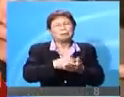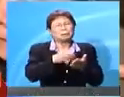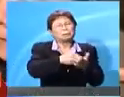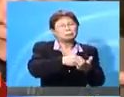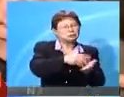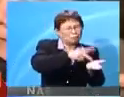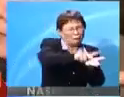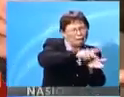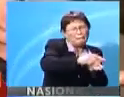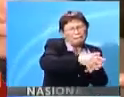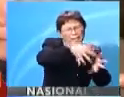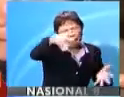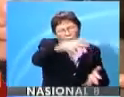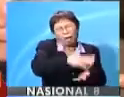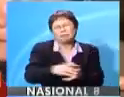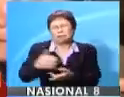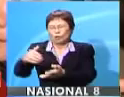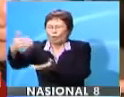go higher